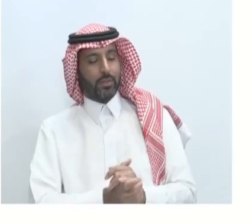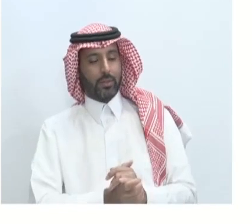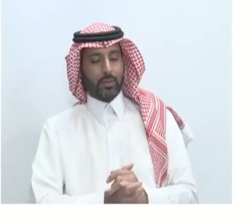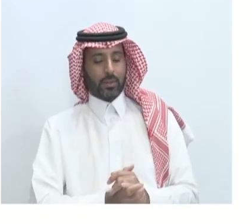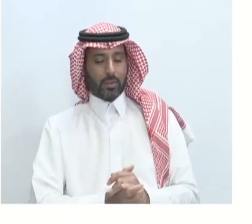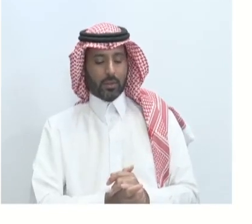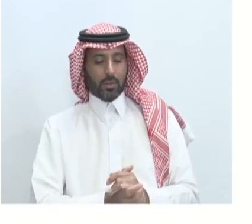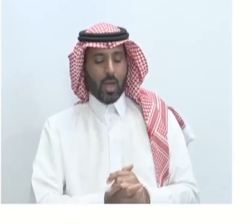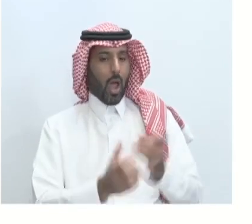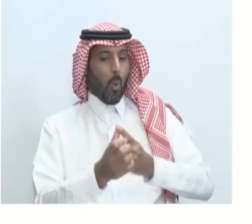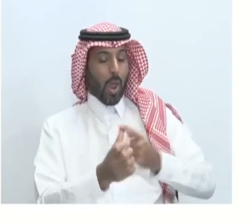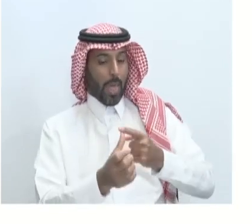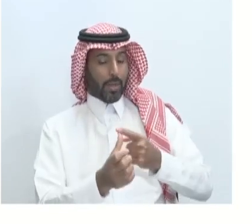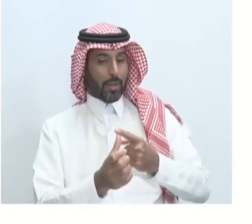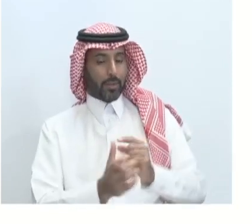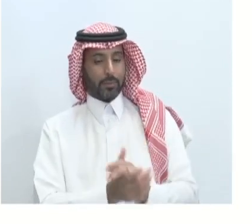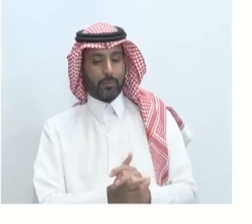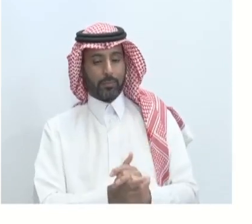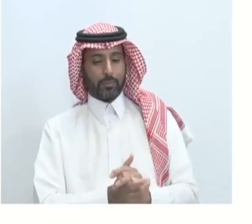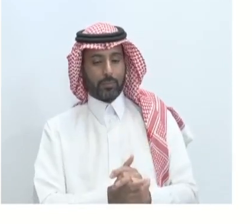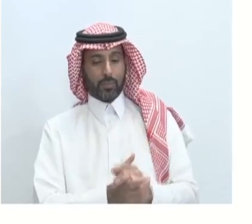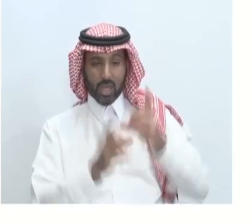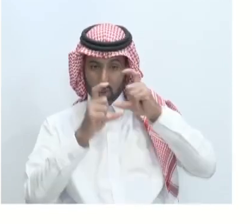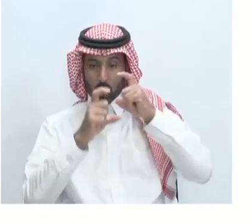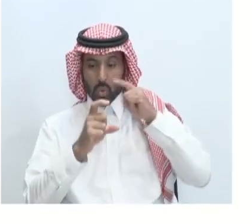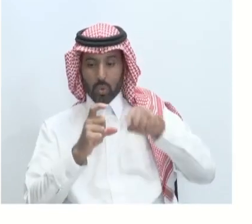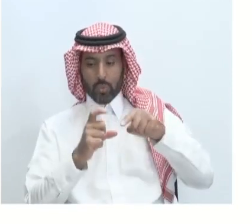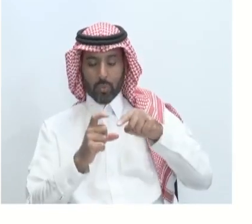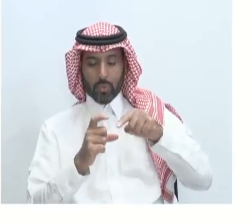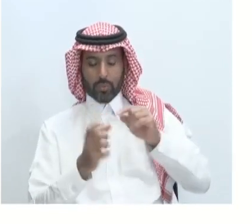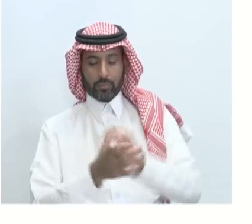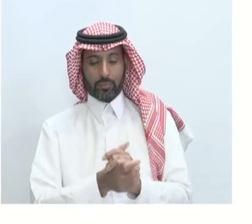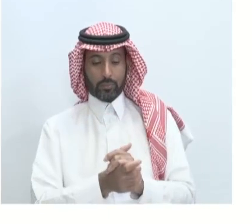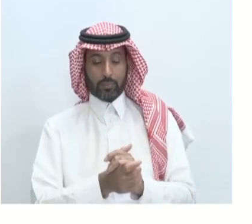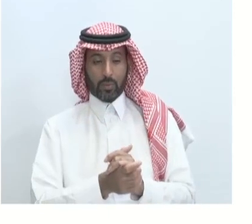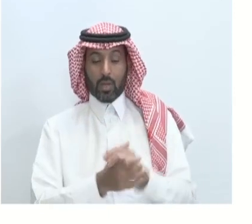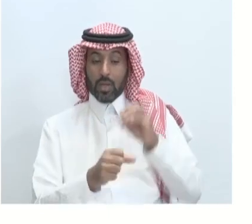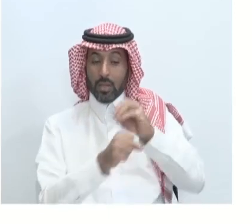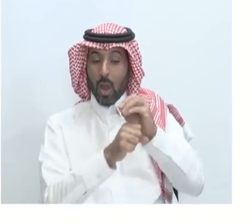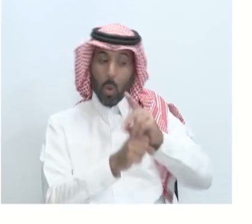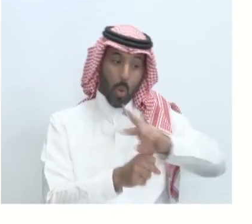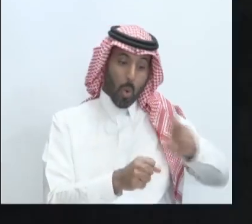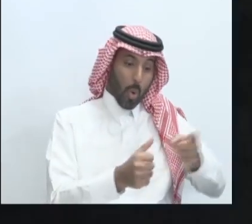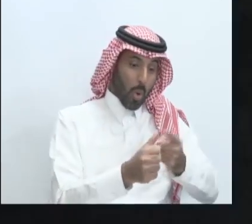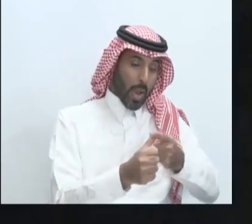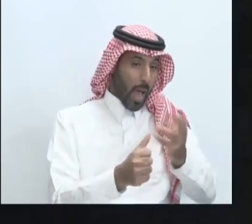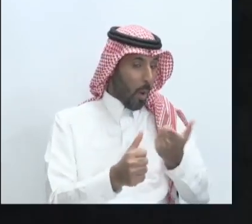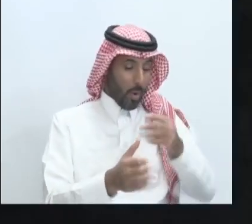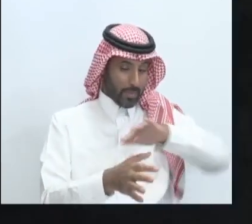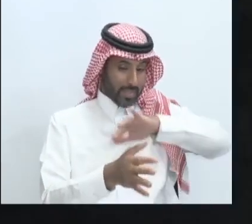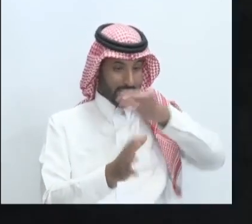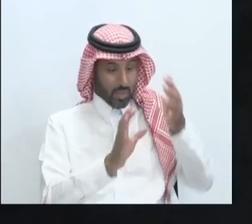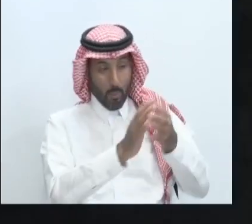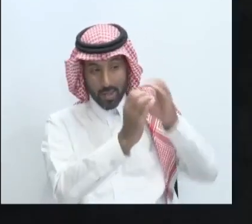للتلسكوبات اولا عزيزي الطالب عزيزتي الطالبه دعونا نتعرف على النوع الاول من